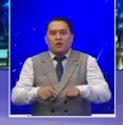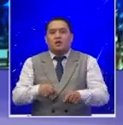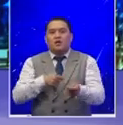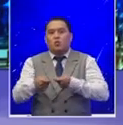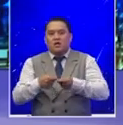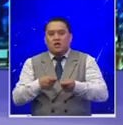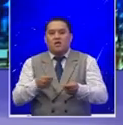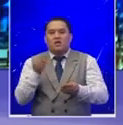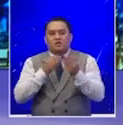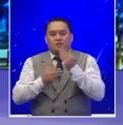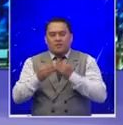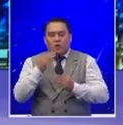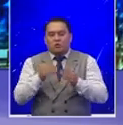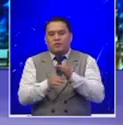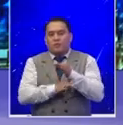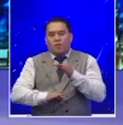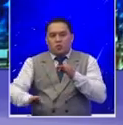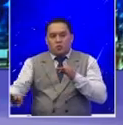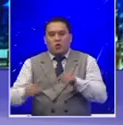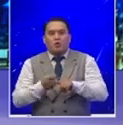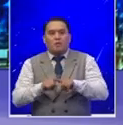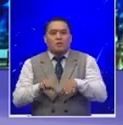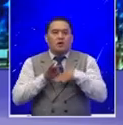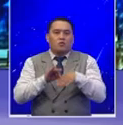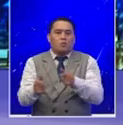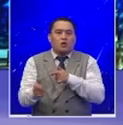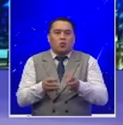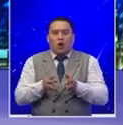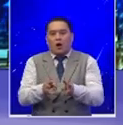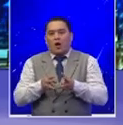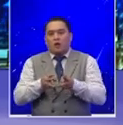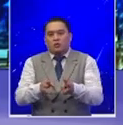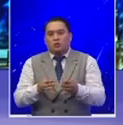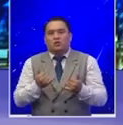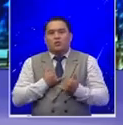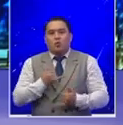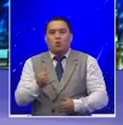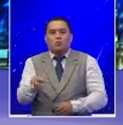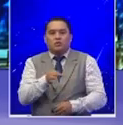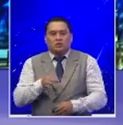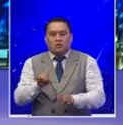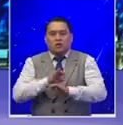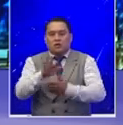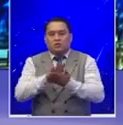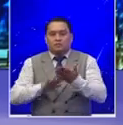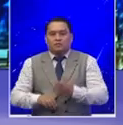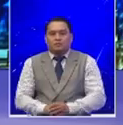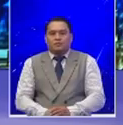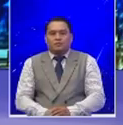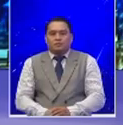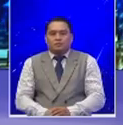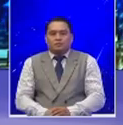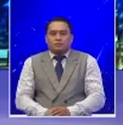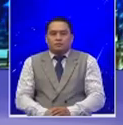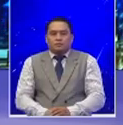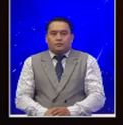по регулированию естественных монополий. Как проходит подготовка к отопительному сезону в нашем областном центре, узнаем из материала Евгении